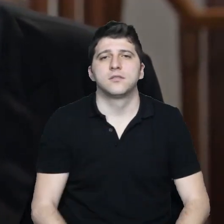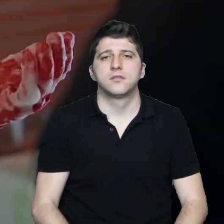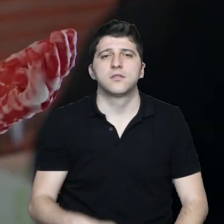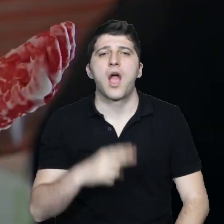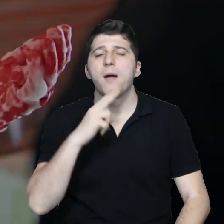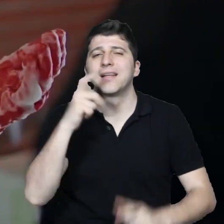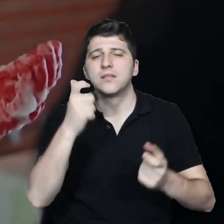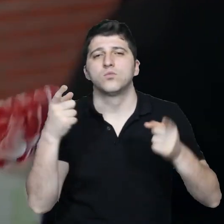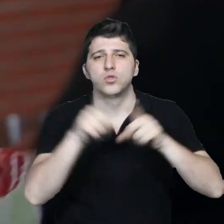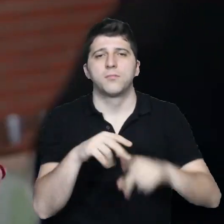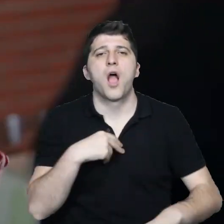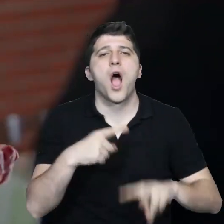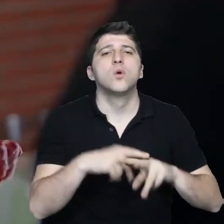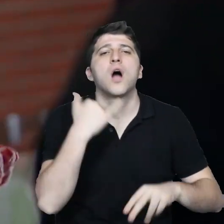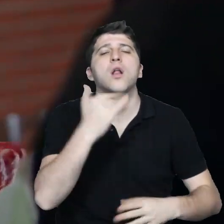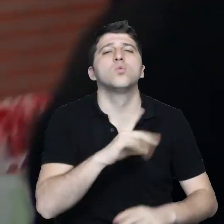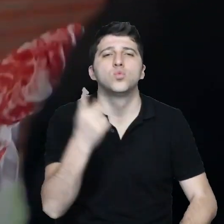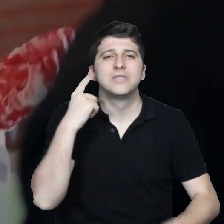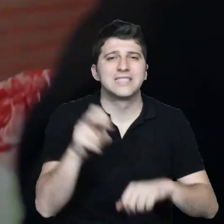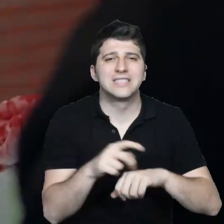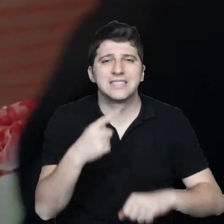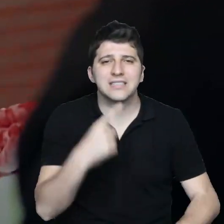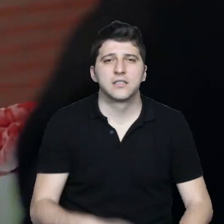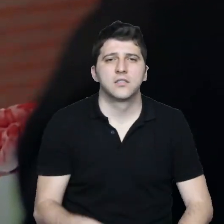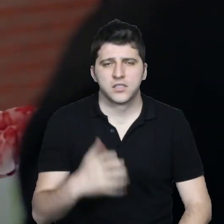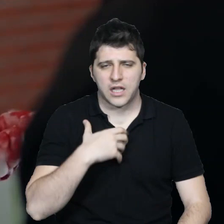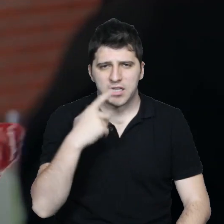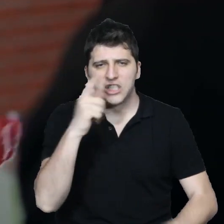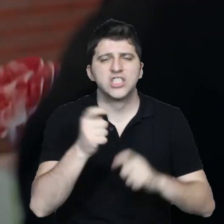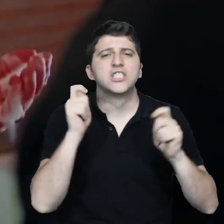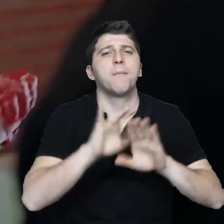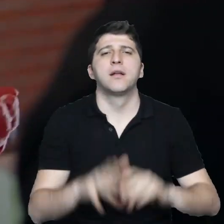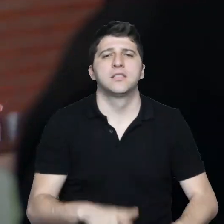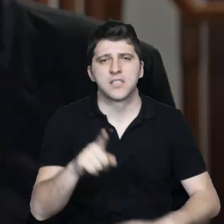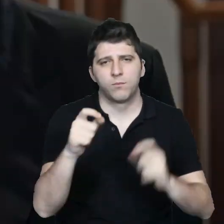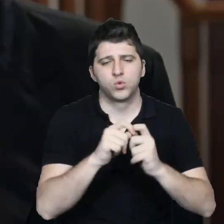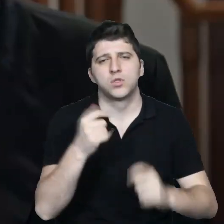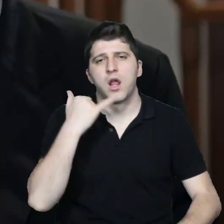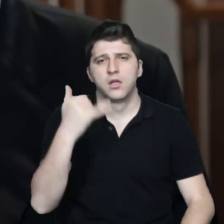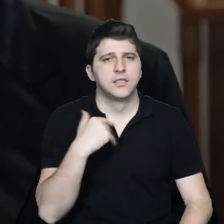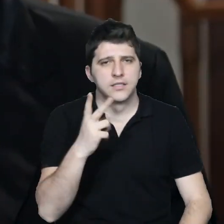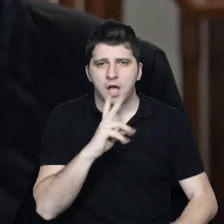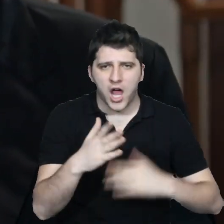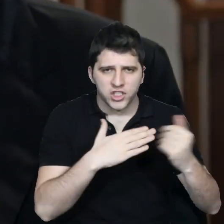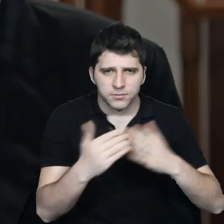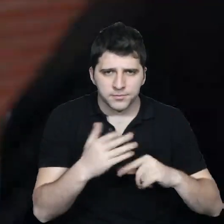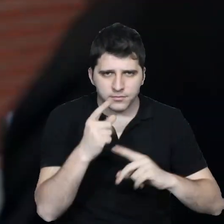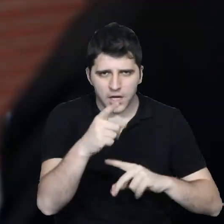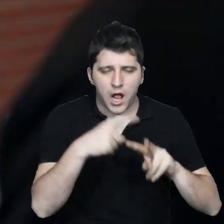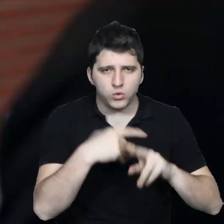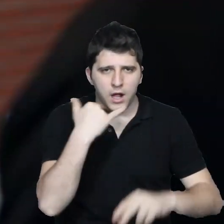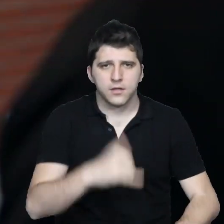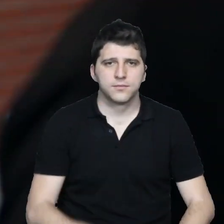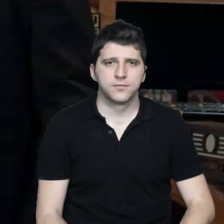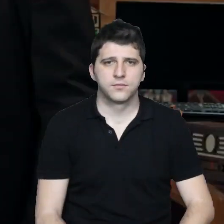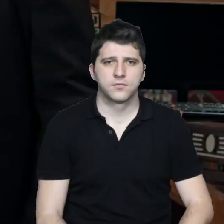buluşalım onlarla. Abi Aysu'yu arayamam. Dün sinirle dedi ki kendi başınıza iş yapmayın dedi. Sen Burcu yengemi ara. Yengeni mengeni karıştırma İsmail. Ara şu Aysu'yu.